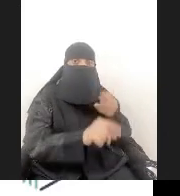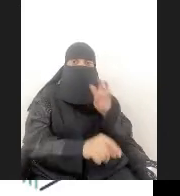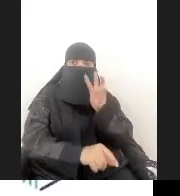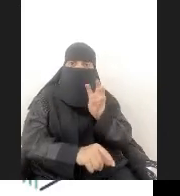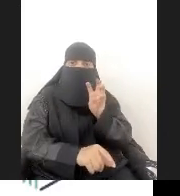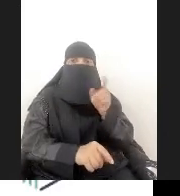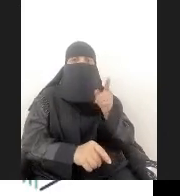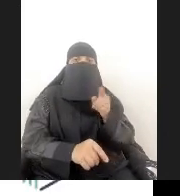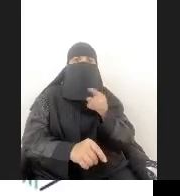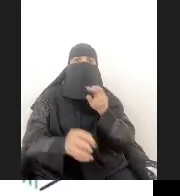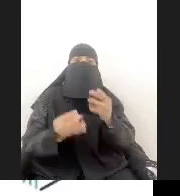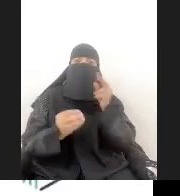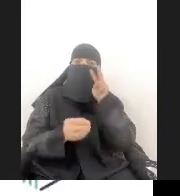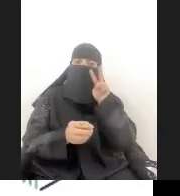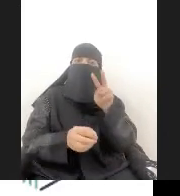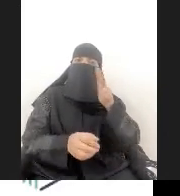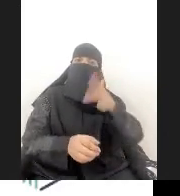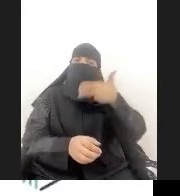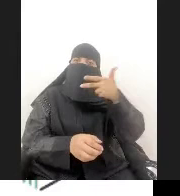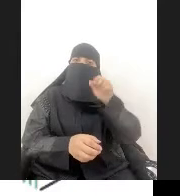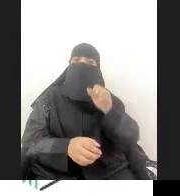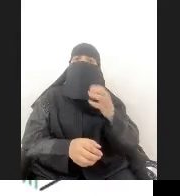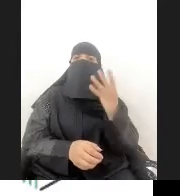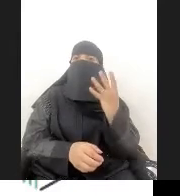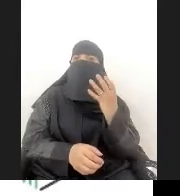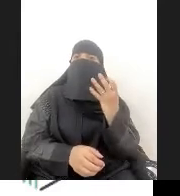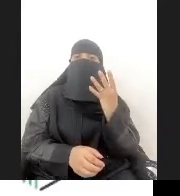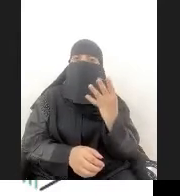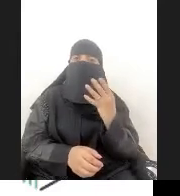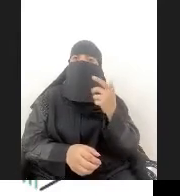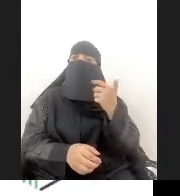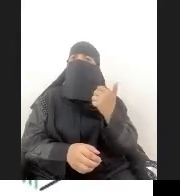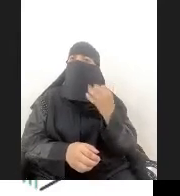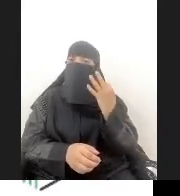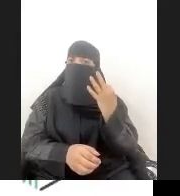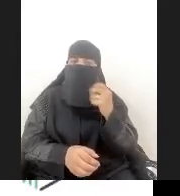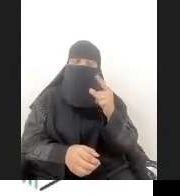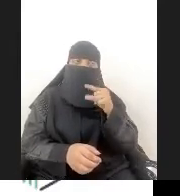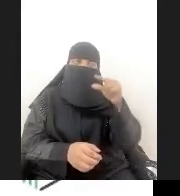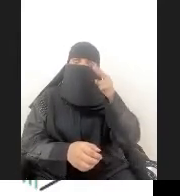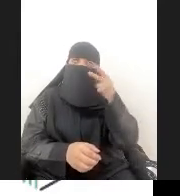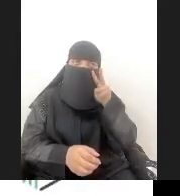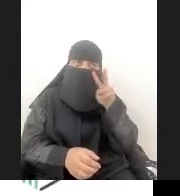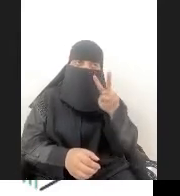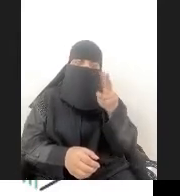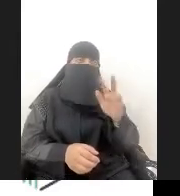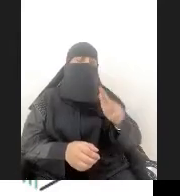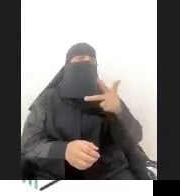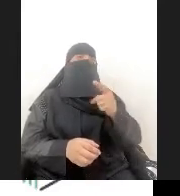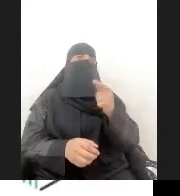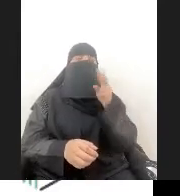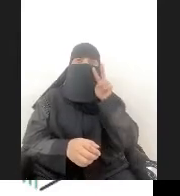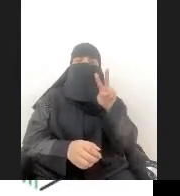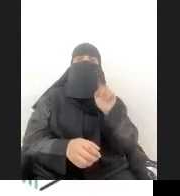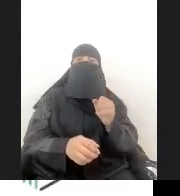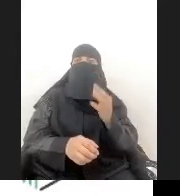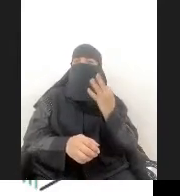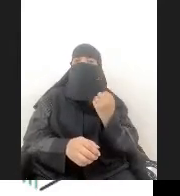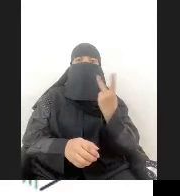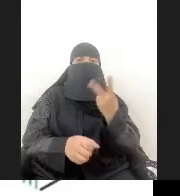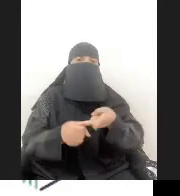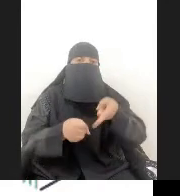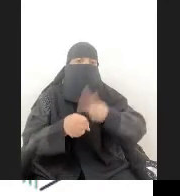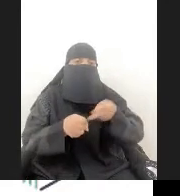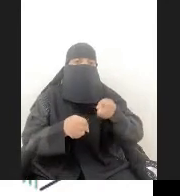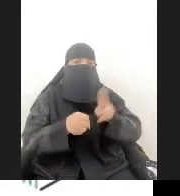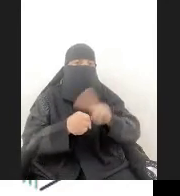أبو 3 أو 4 دقائق من باب التعزيز، مراعاة الفروق الفردية، طالب يحتاج يشاهده مرة مرتين، طالب نسي شيء في الكلاس أنا شرحته هنا لكن